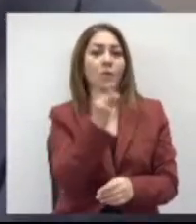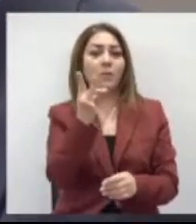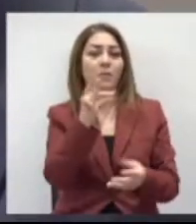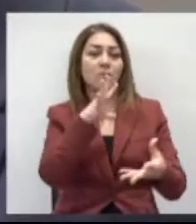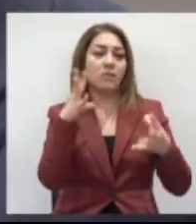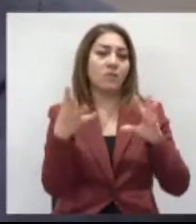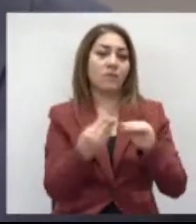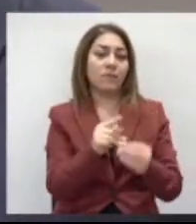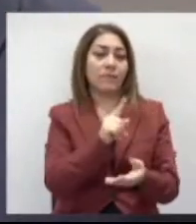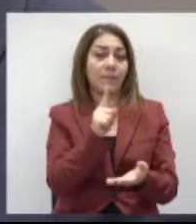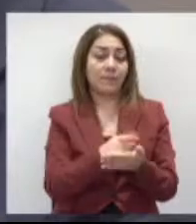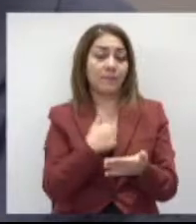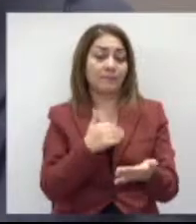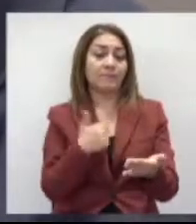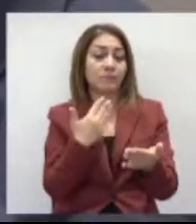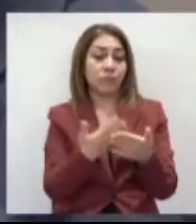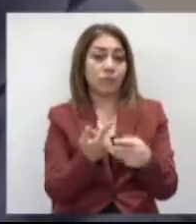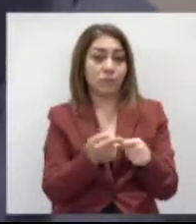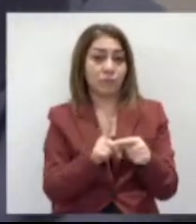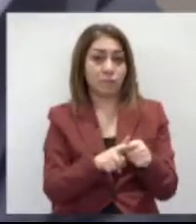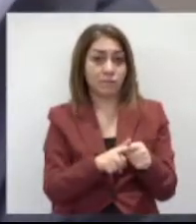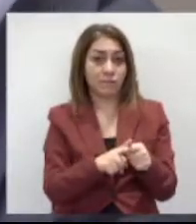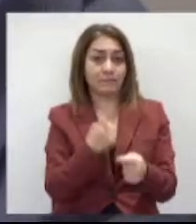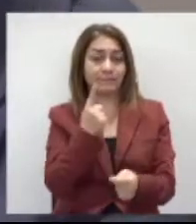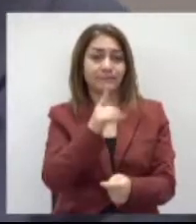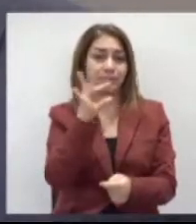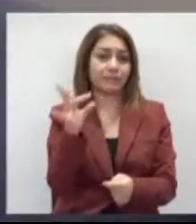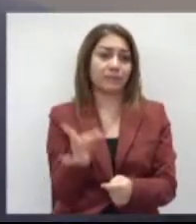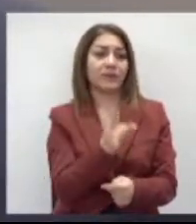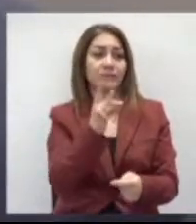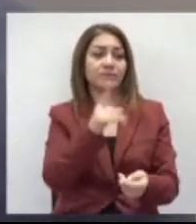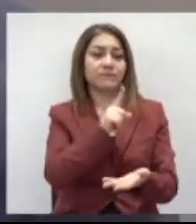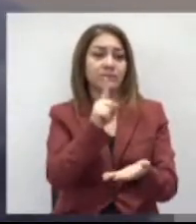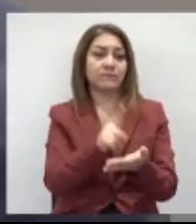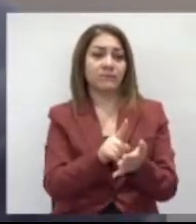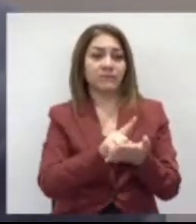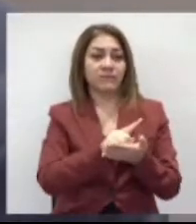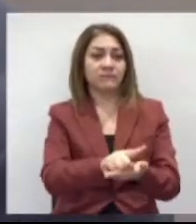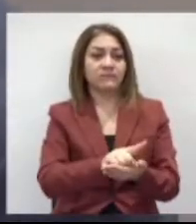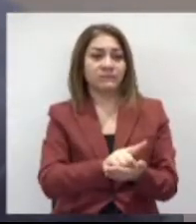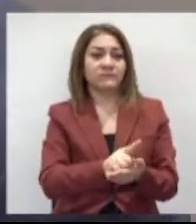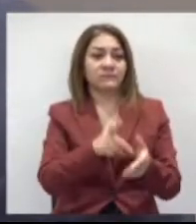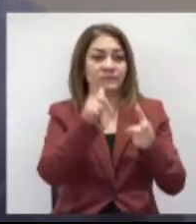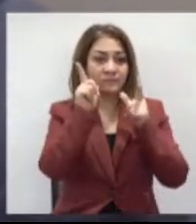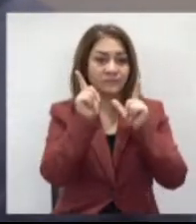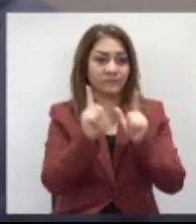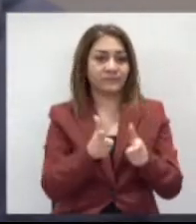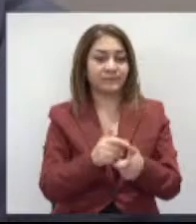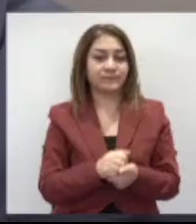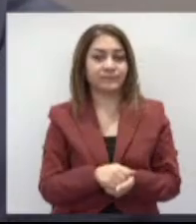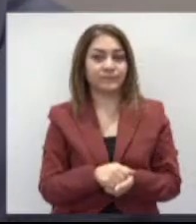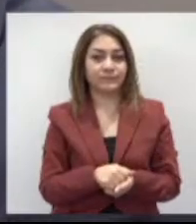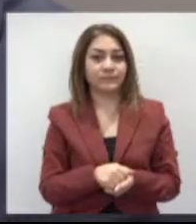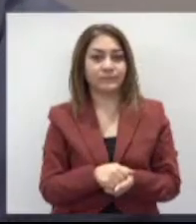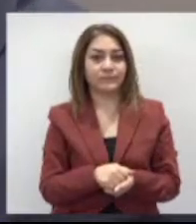դրա համար մեր առաջարկը այն է, որ սա հենց մի հարցի տեսքով քննարկվի։ Ըստ էության ստեղ դա